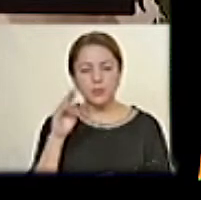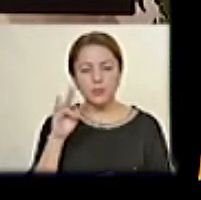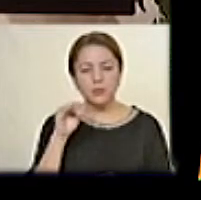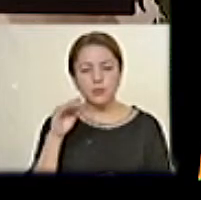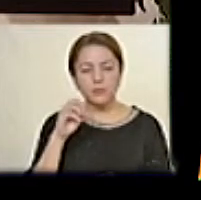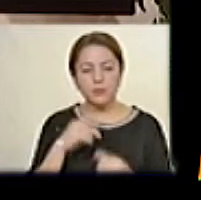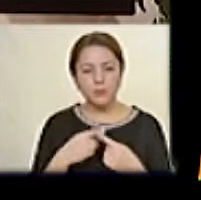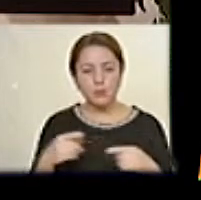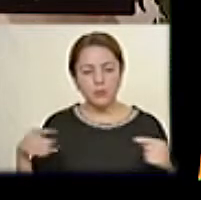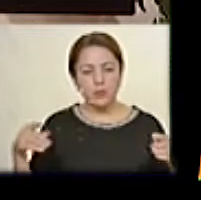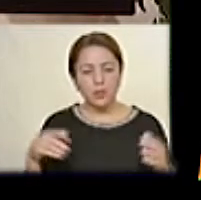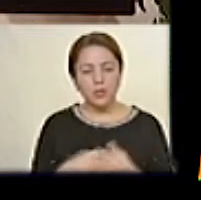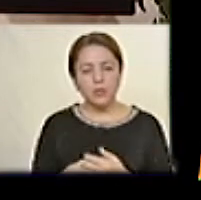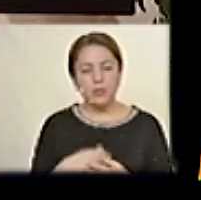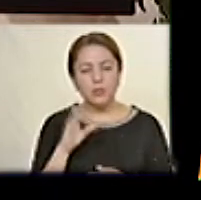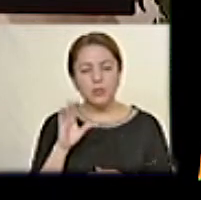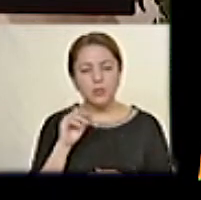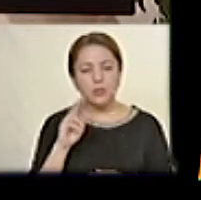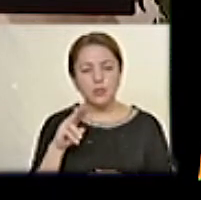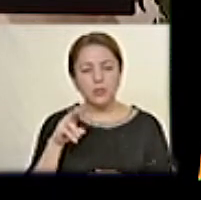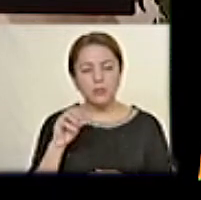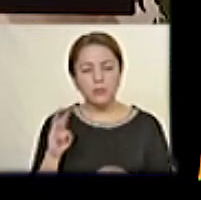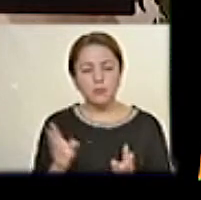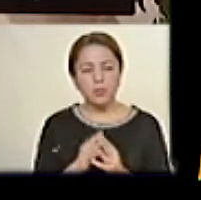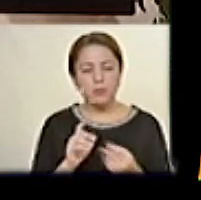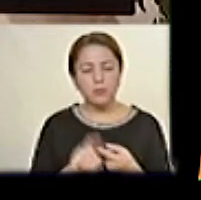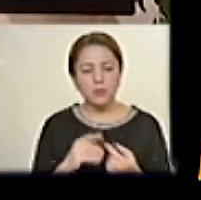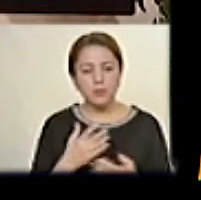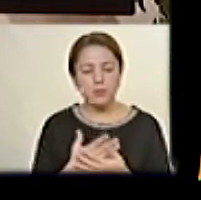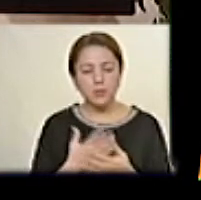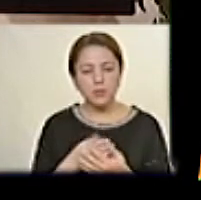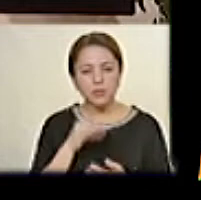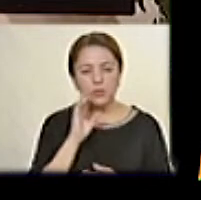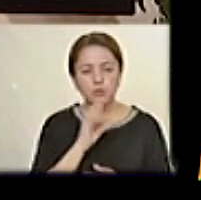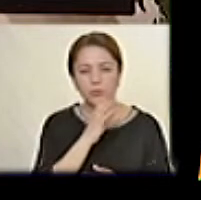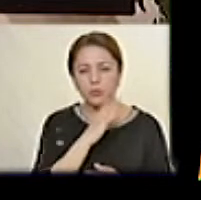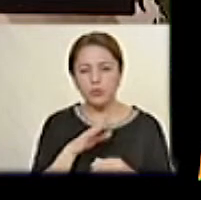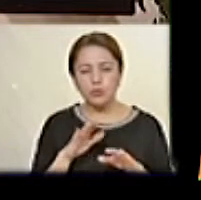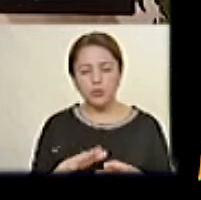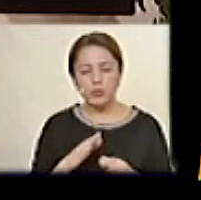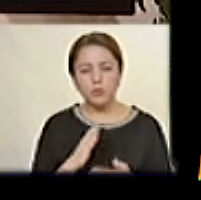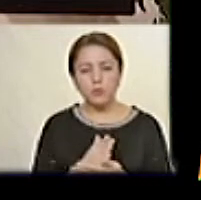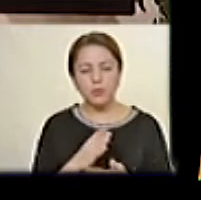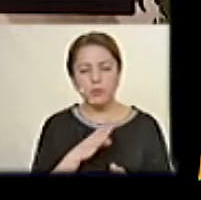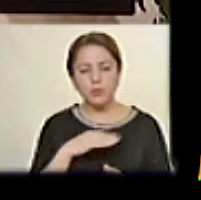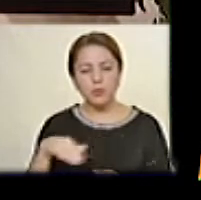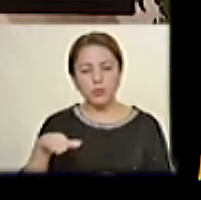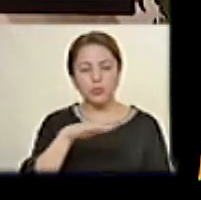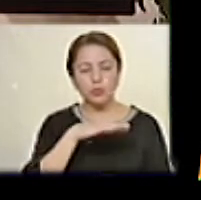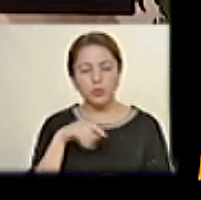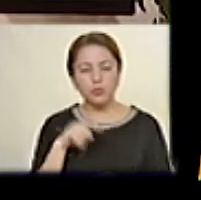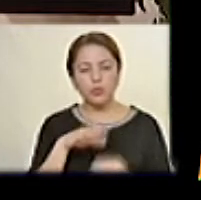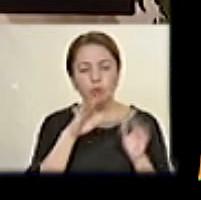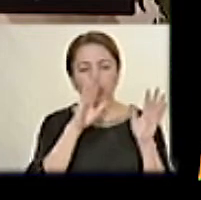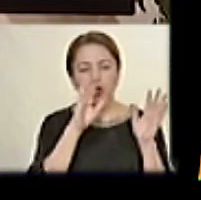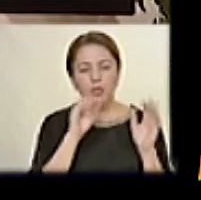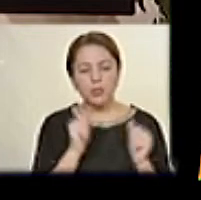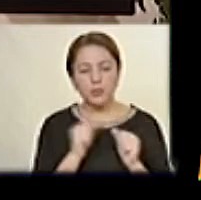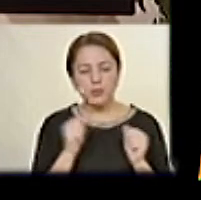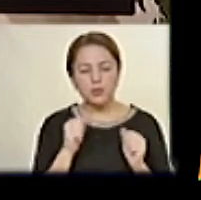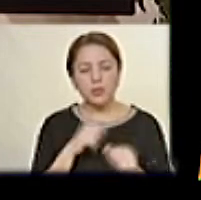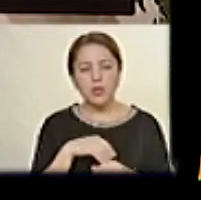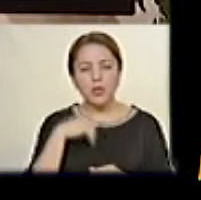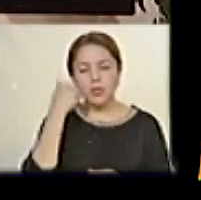ham iqlim bilan bevosita bog'liq. Ya'ni masalan olaylik shimoliy hududlarda joylashgan mamlakatlarda ana shu qish faslini